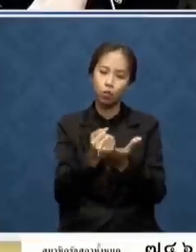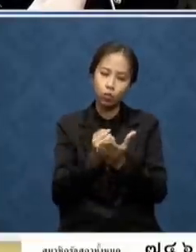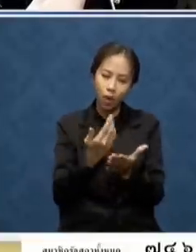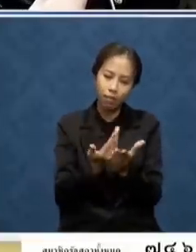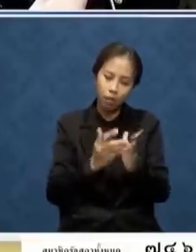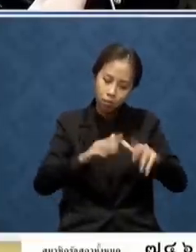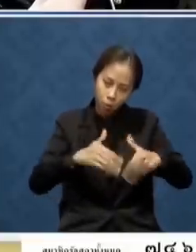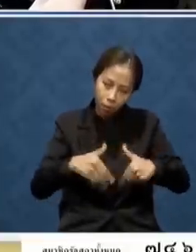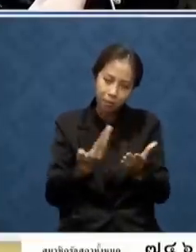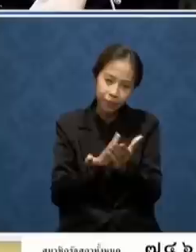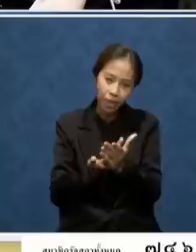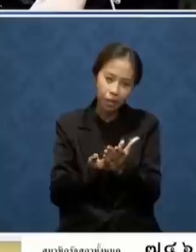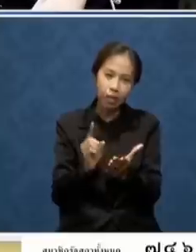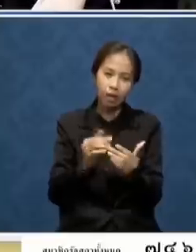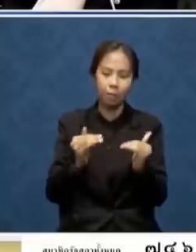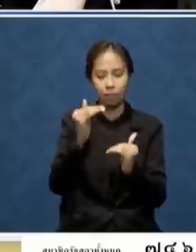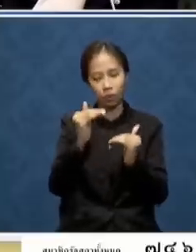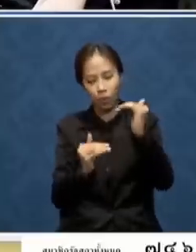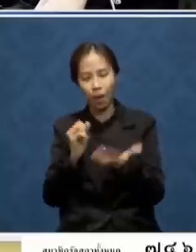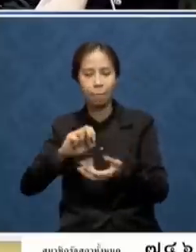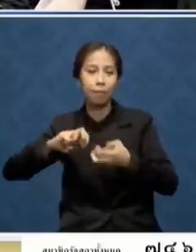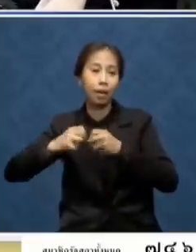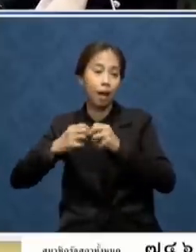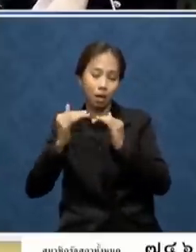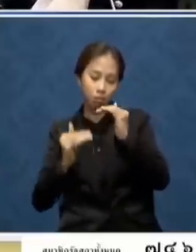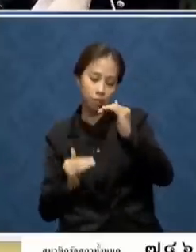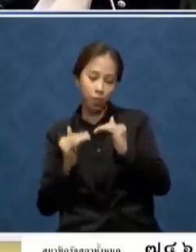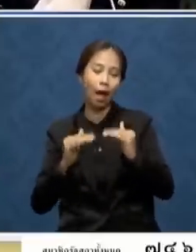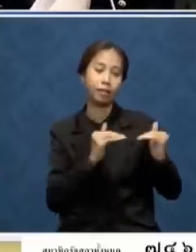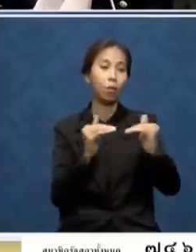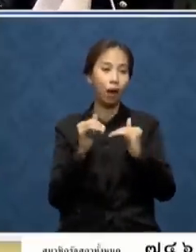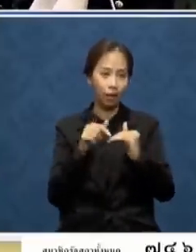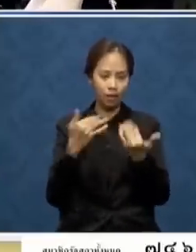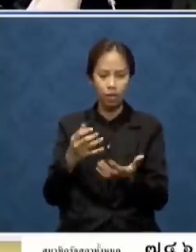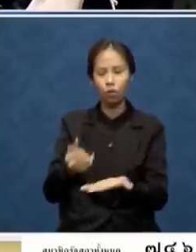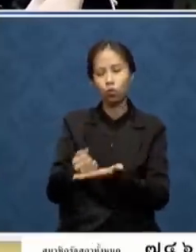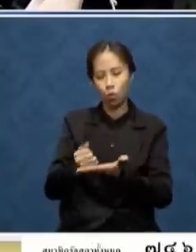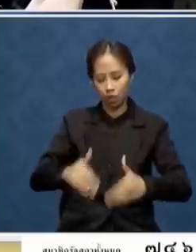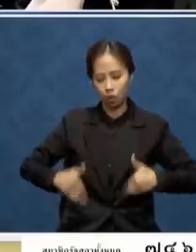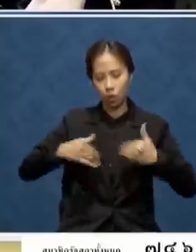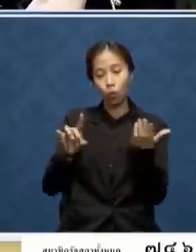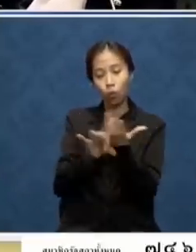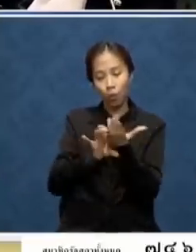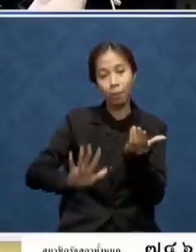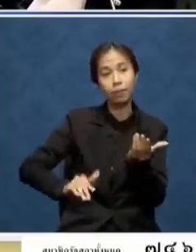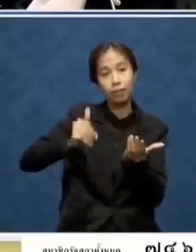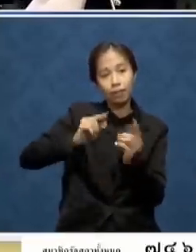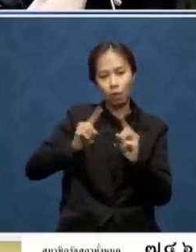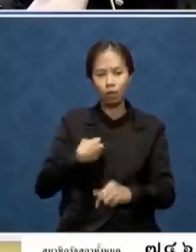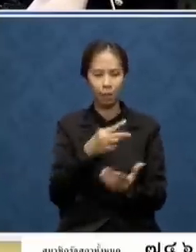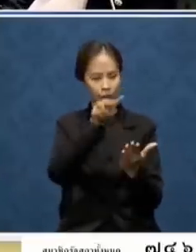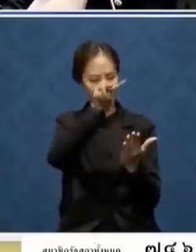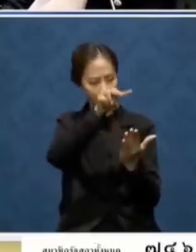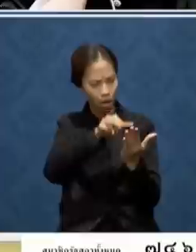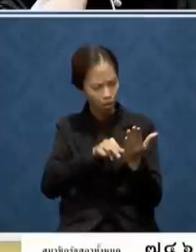ลดรายจ่ายขยายโอกาสลดความเหลื่อมล้ำแล้วก็สร้างคุณภาพชีวิตแต่ว่าพอไปไล่ดูนโยบายที่บรรจุไว้ค่ะ